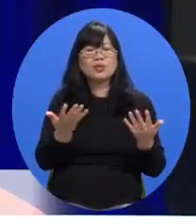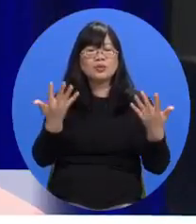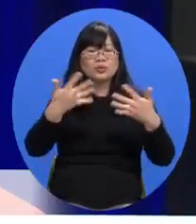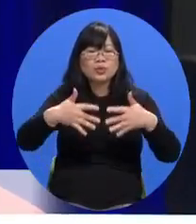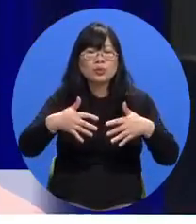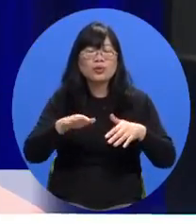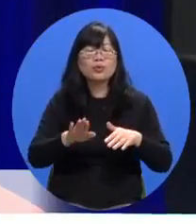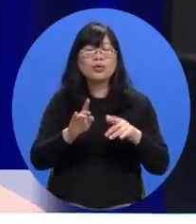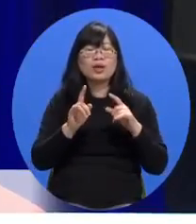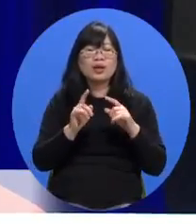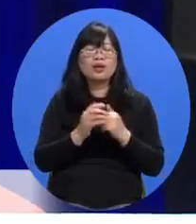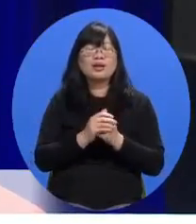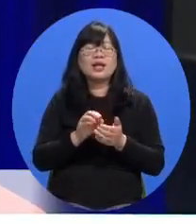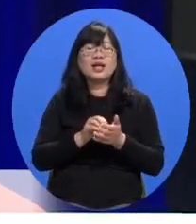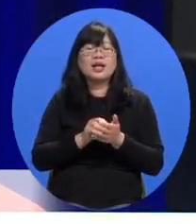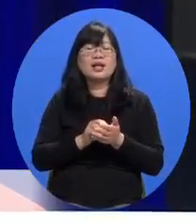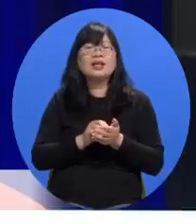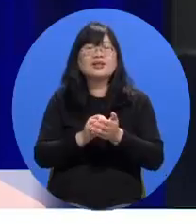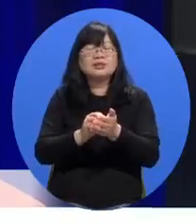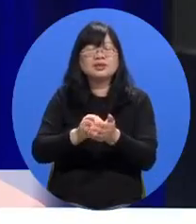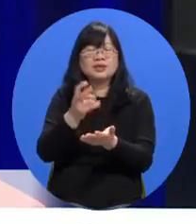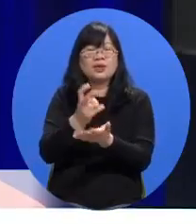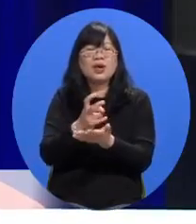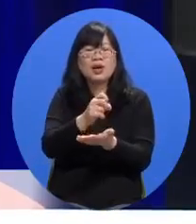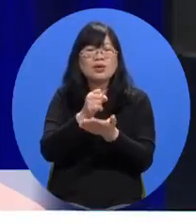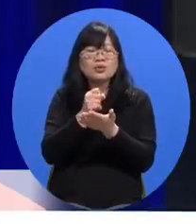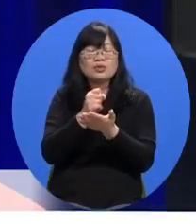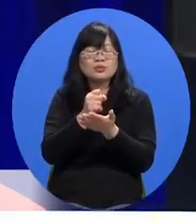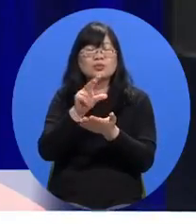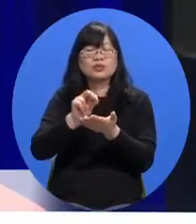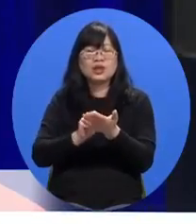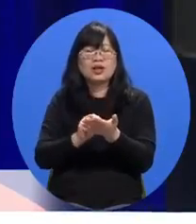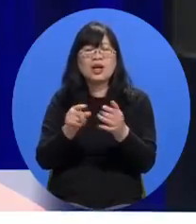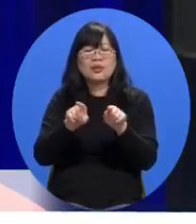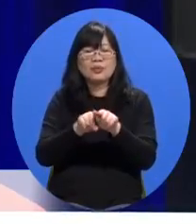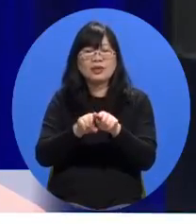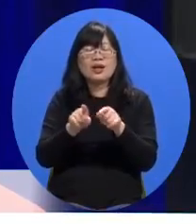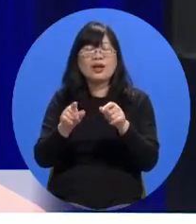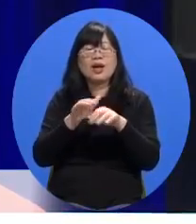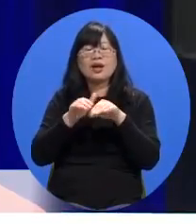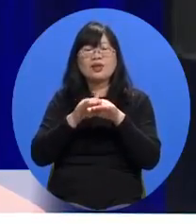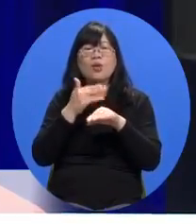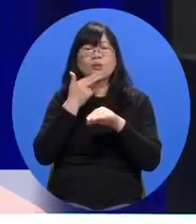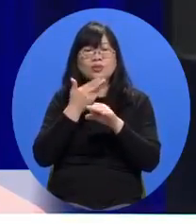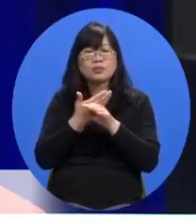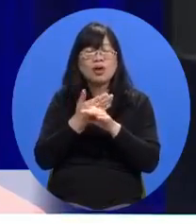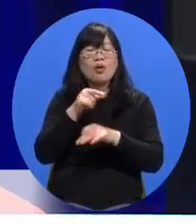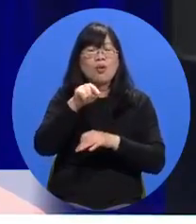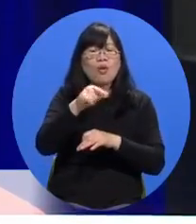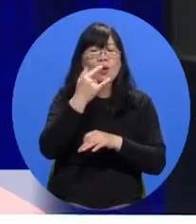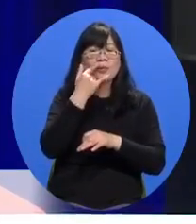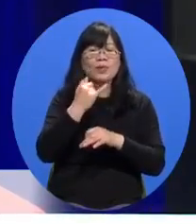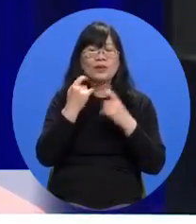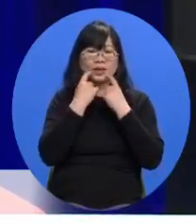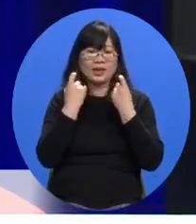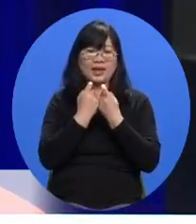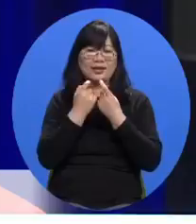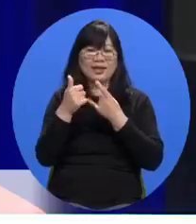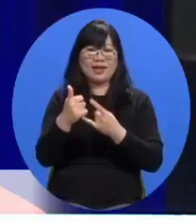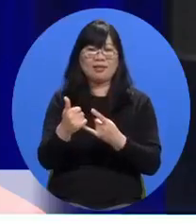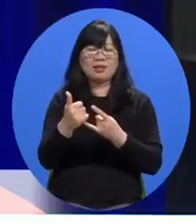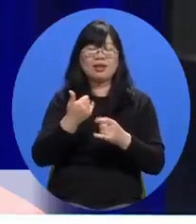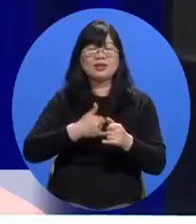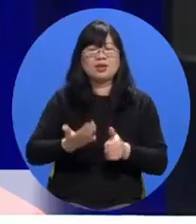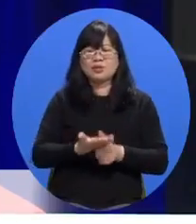네. 그 입시 제도가 갖고 있는 병폐가 같이 동반돼서 좀 해결되지 않으면 그걸 학부모 개인에게 그렇게